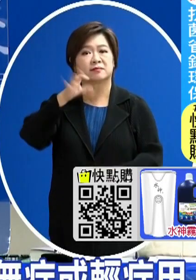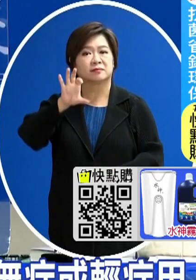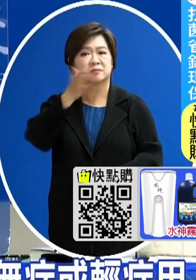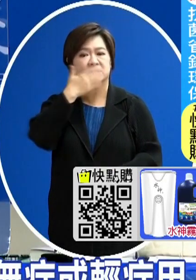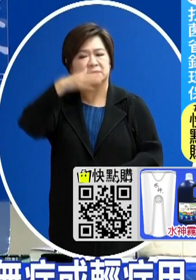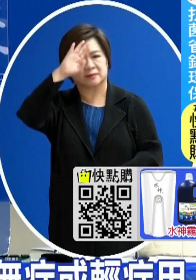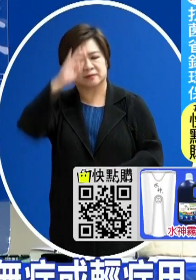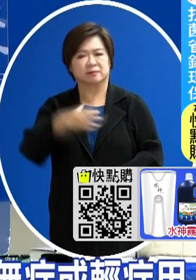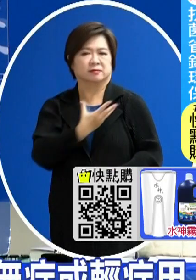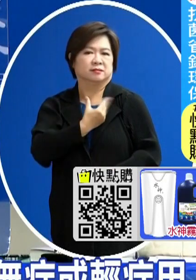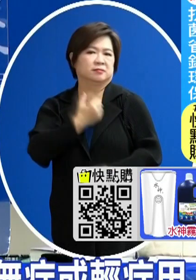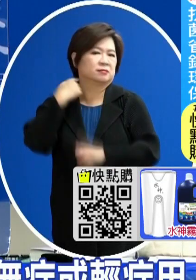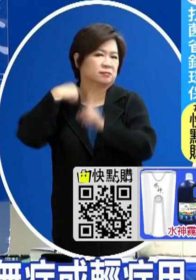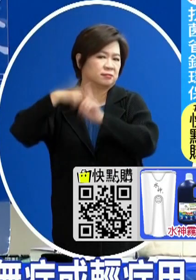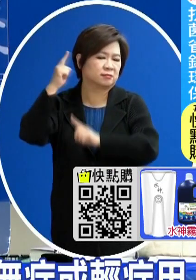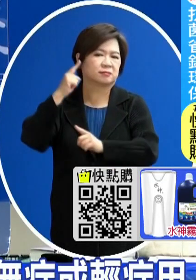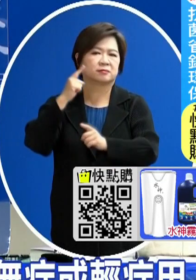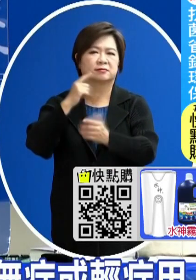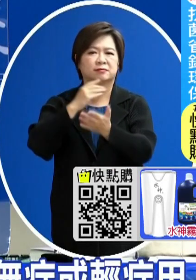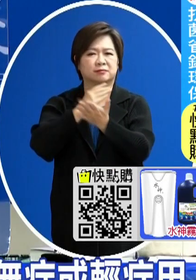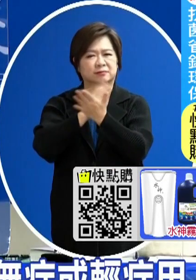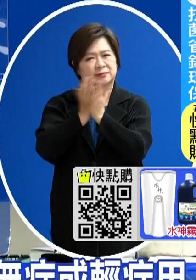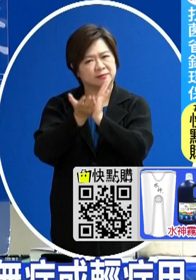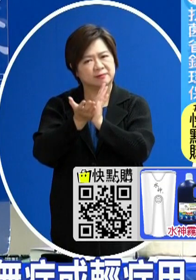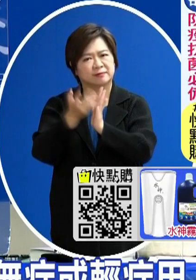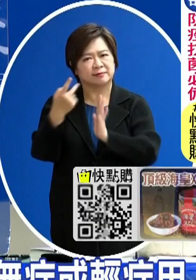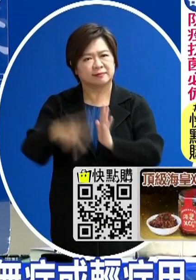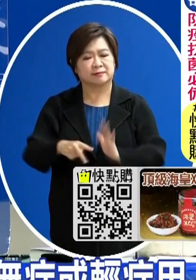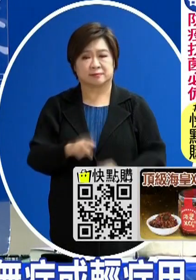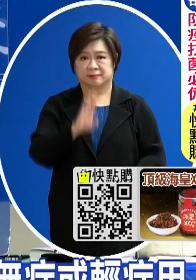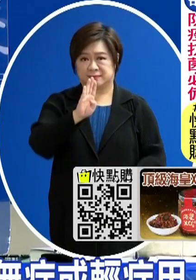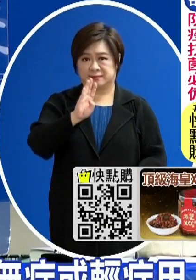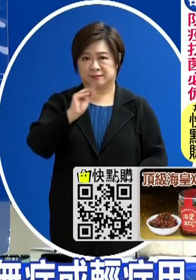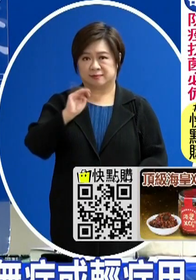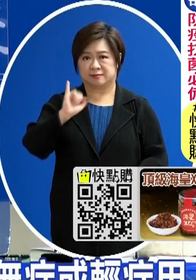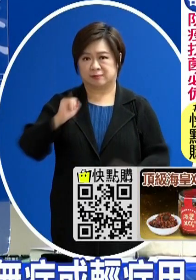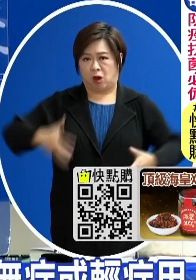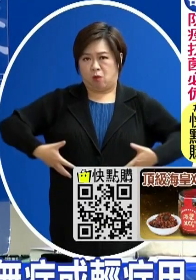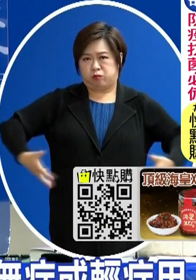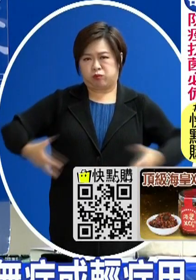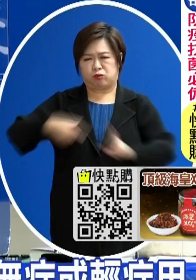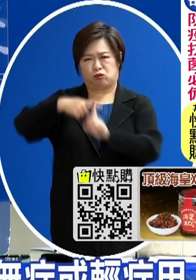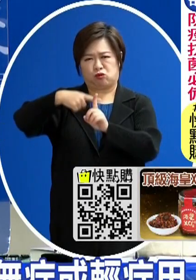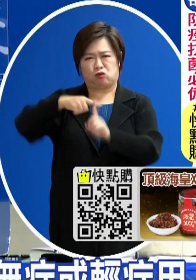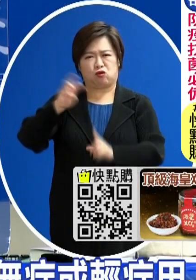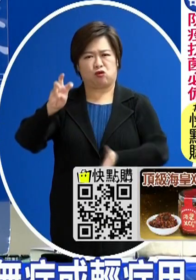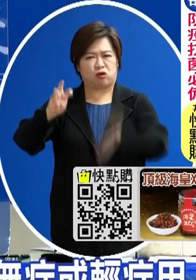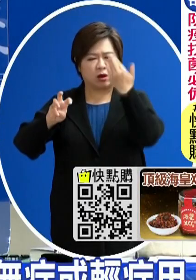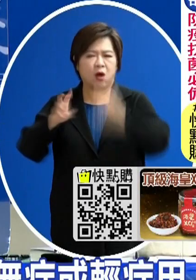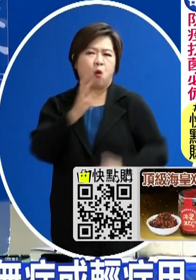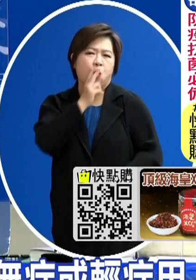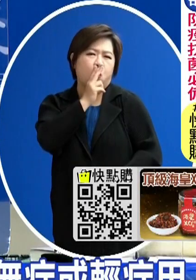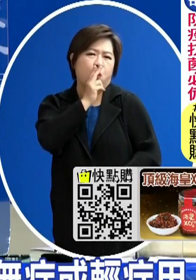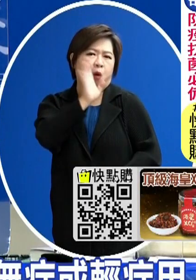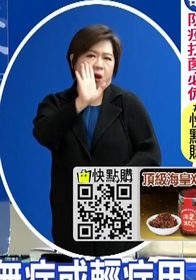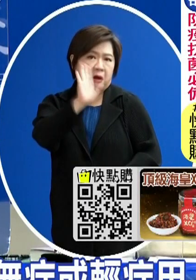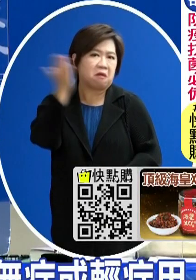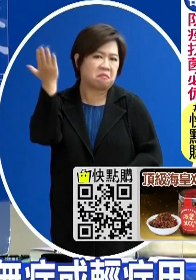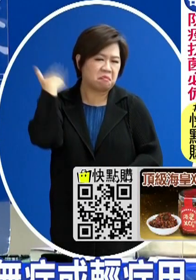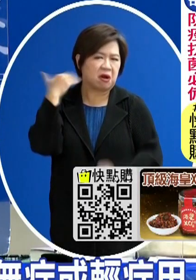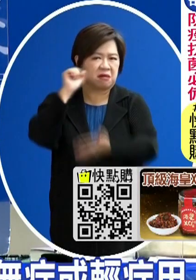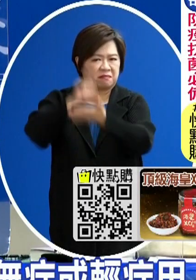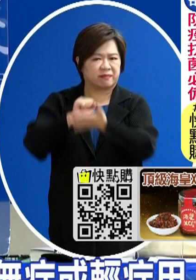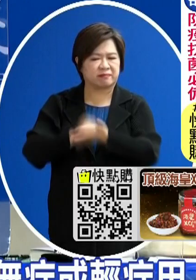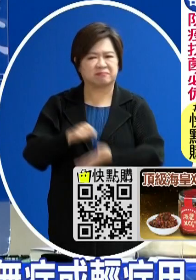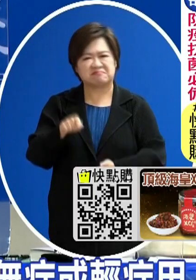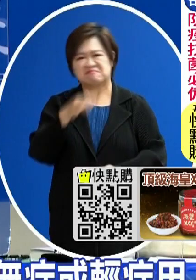病，或者是心血管疾病，或者是有这个 BMI 超过30，或者是有抽烟的这些过去的记